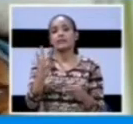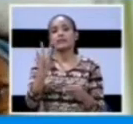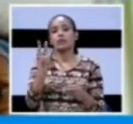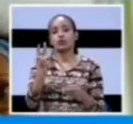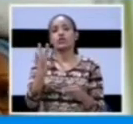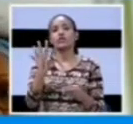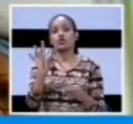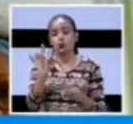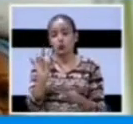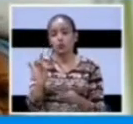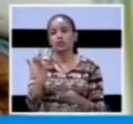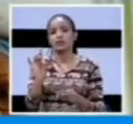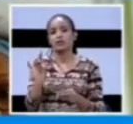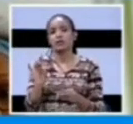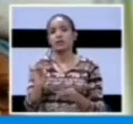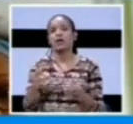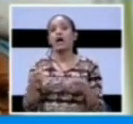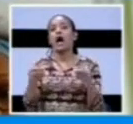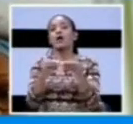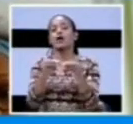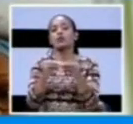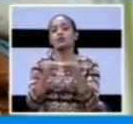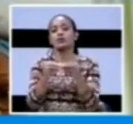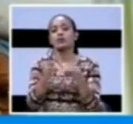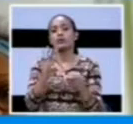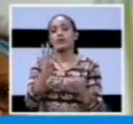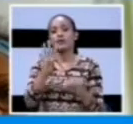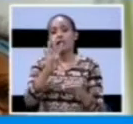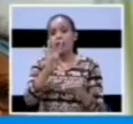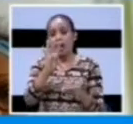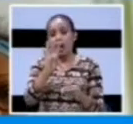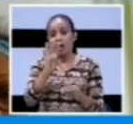3048 ኣካውንት ናምበር